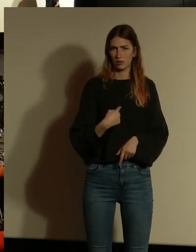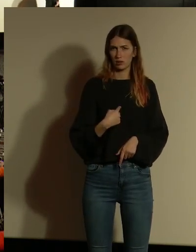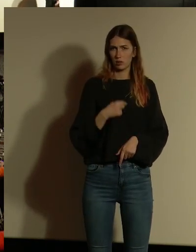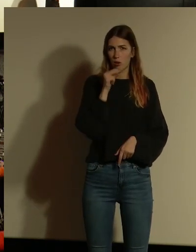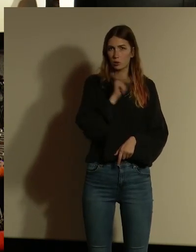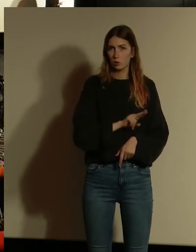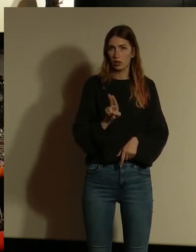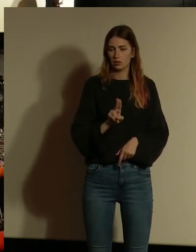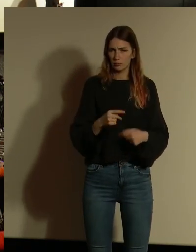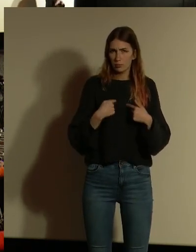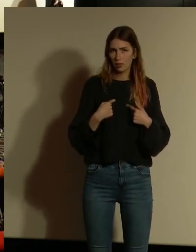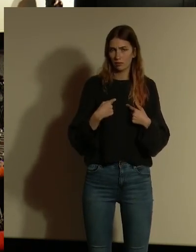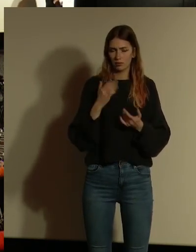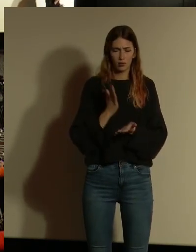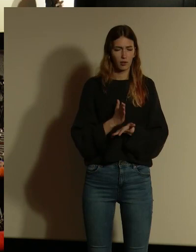jäin süüdi alati mina.